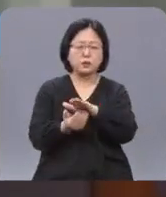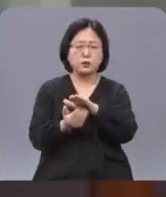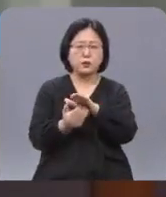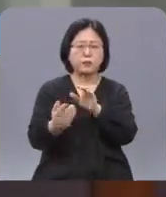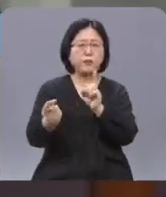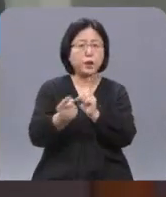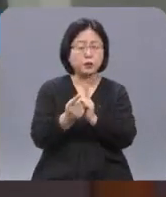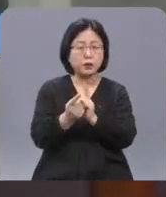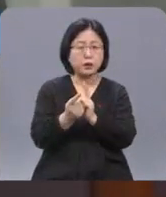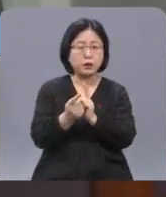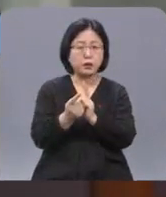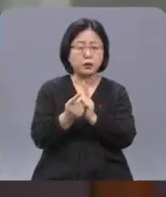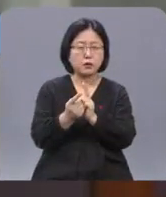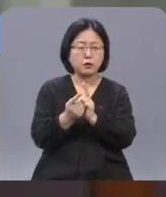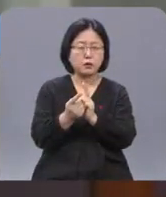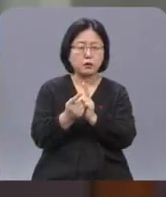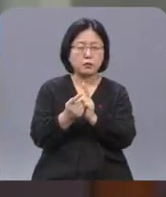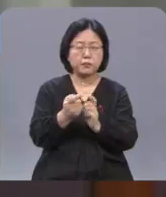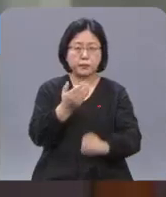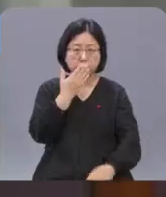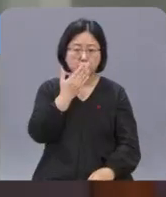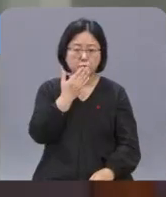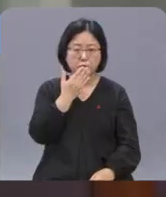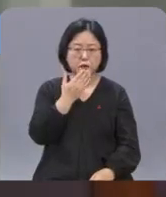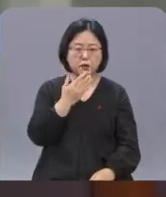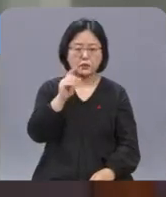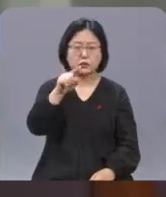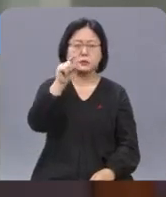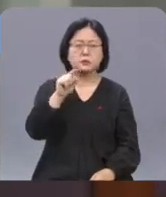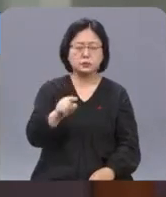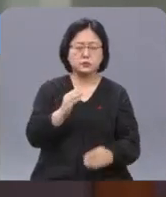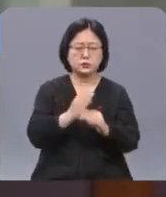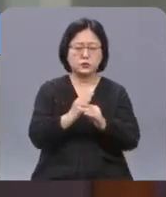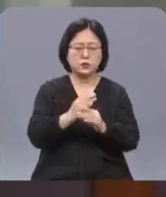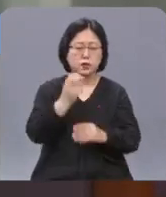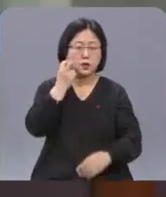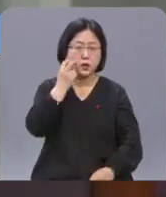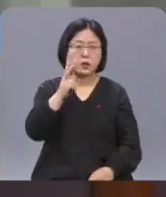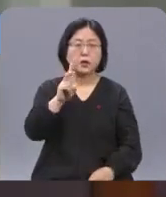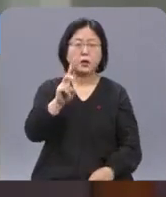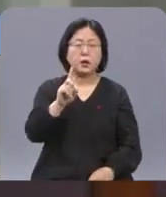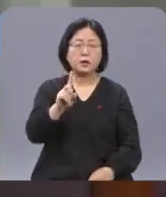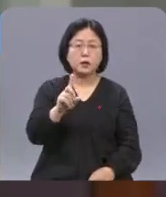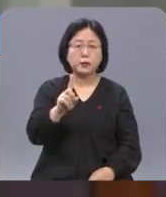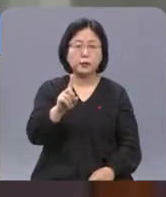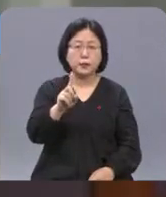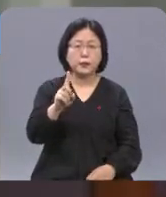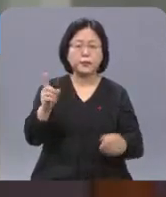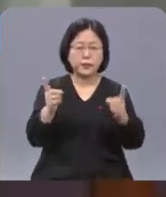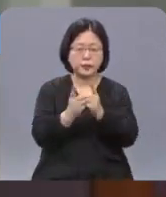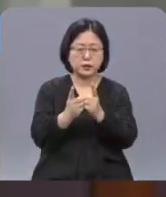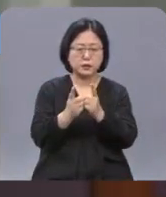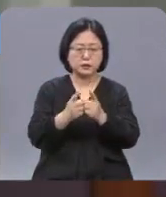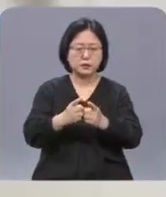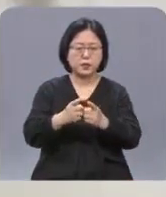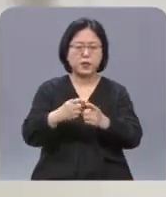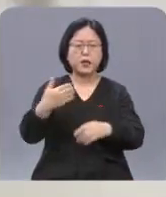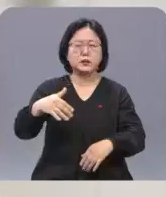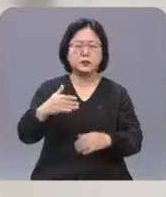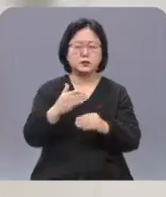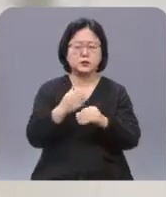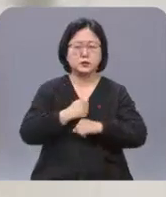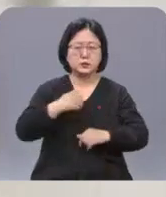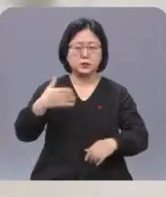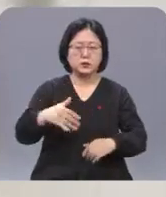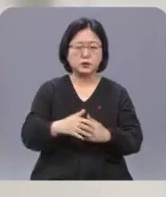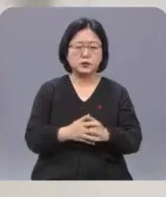만남의 구조인가가 의심스러운데 한 2개월만에 한 번씩 만나자 약속 지켜주지 않습니다